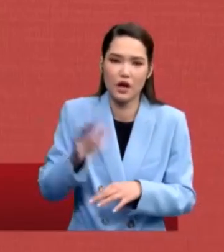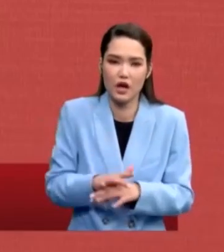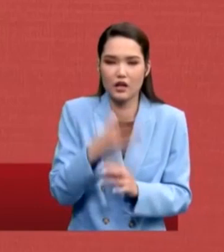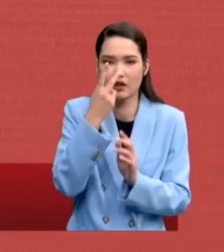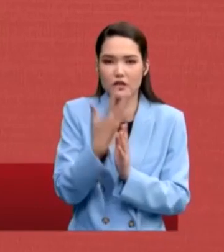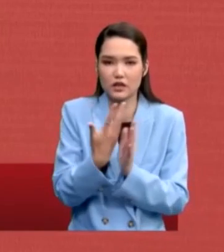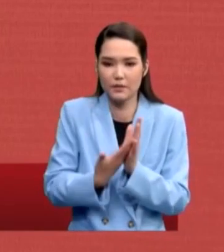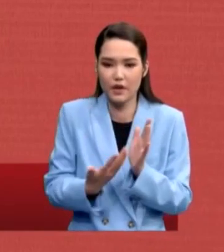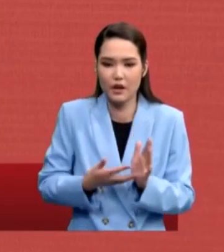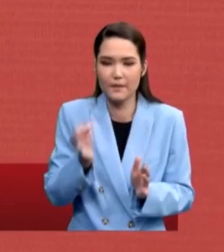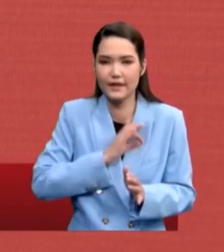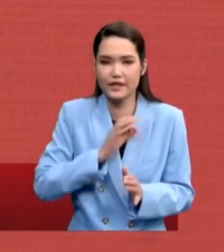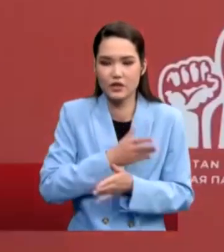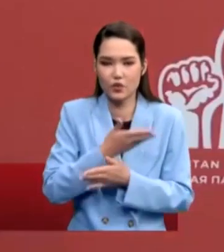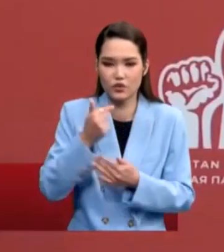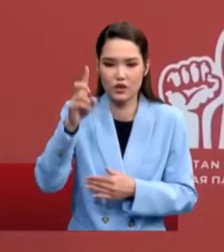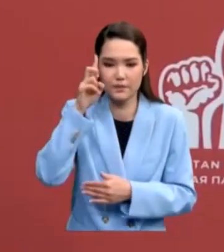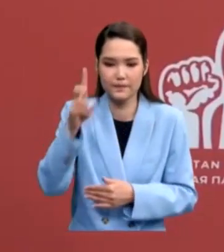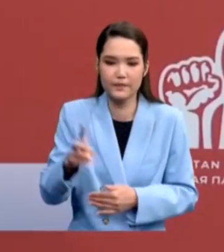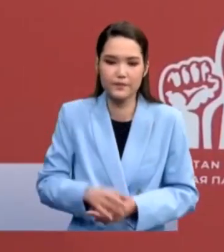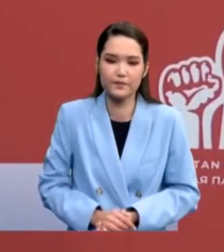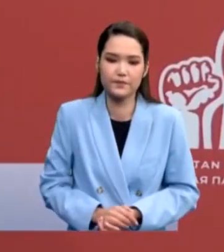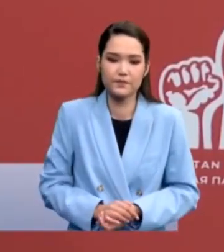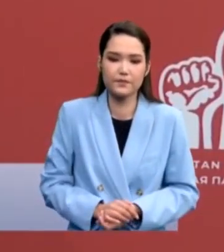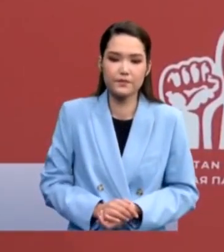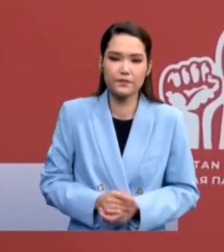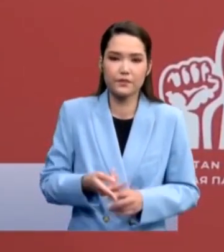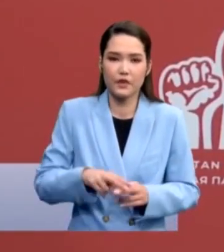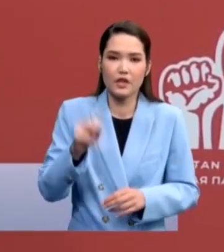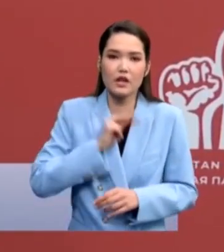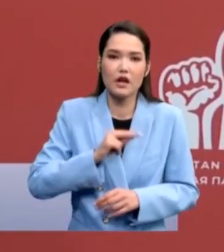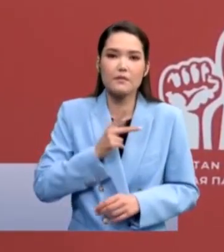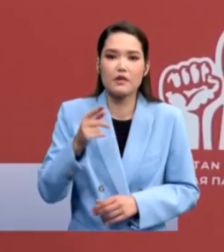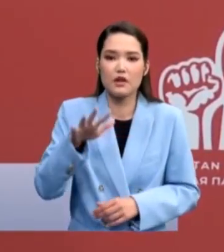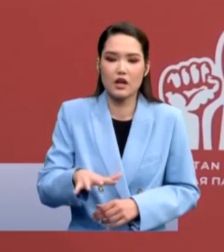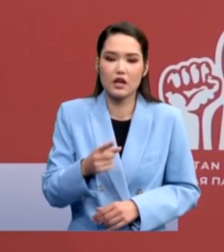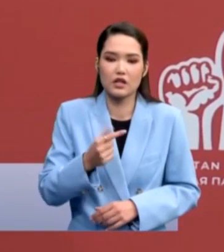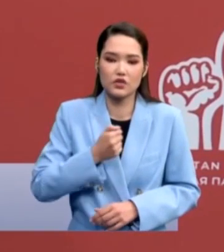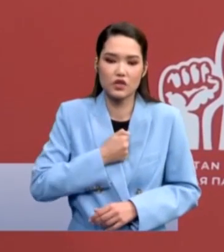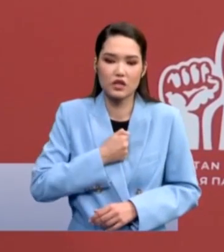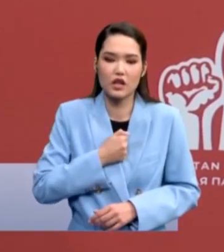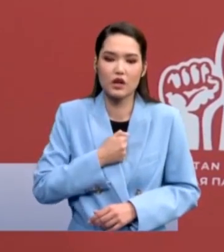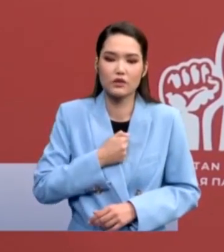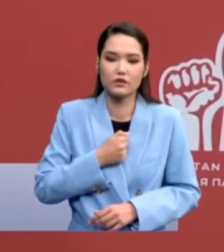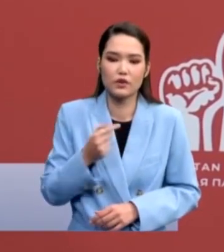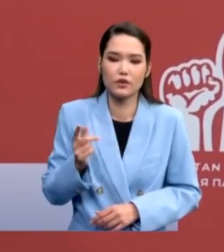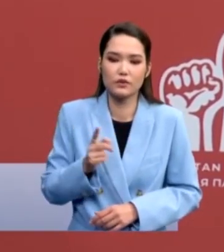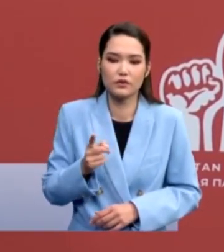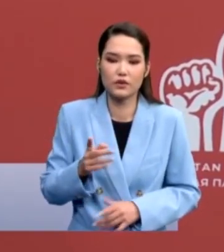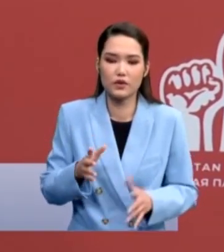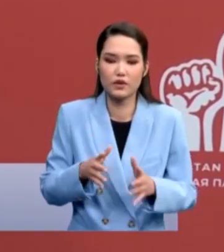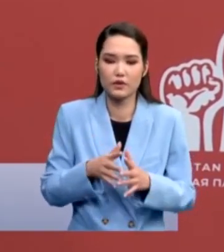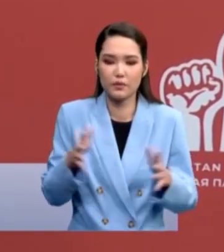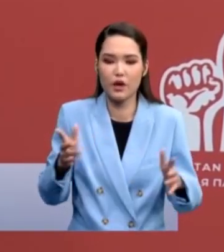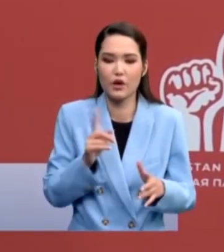показывают некомпетентность правительства. Те правительства, которые работали, к сожалению, ничего иного, кроме того,